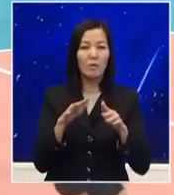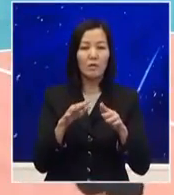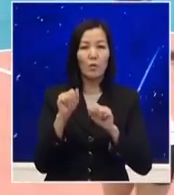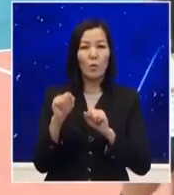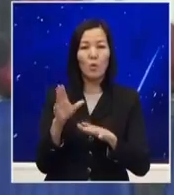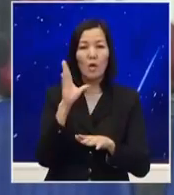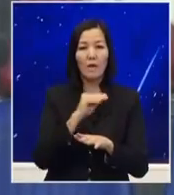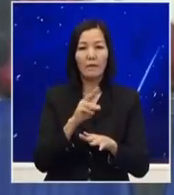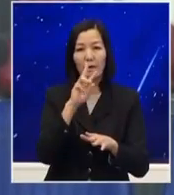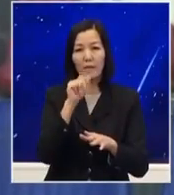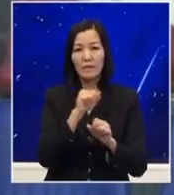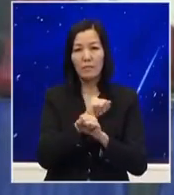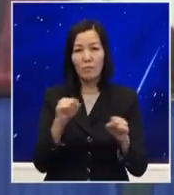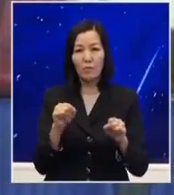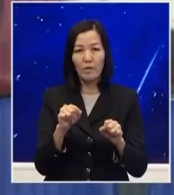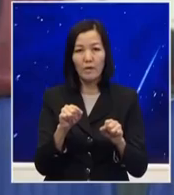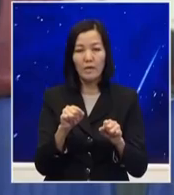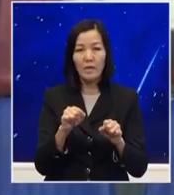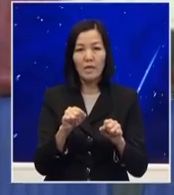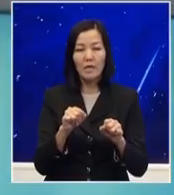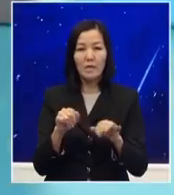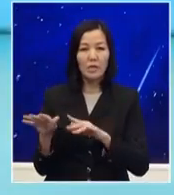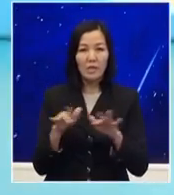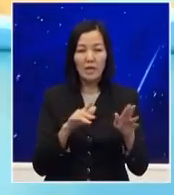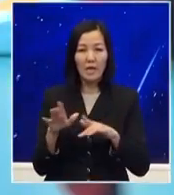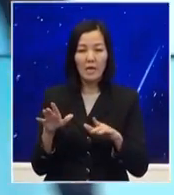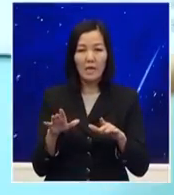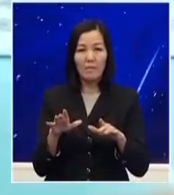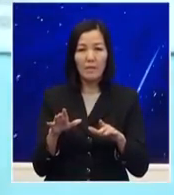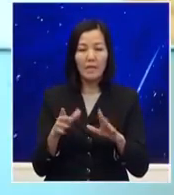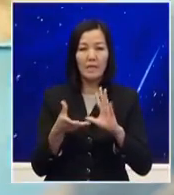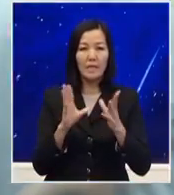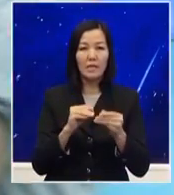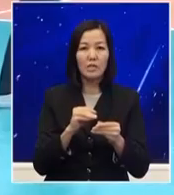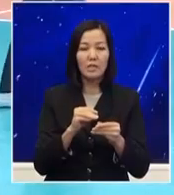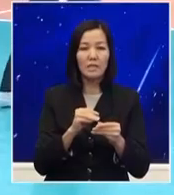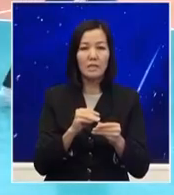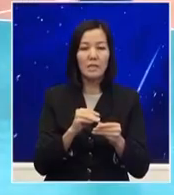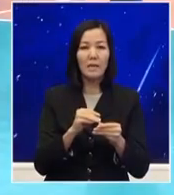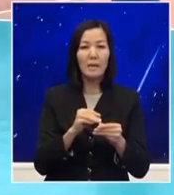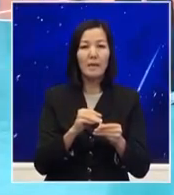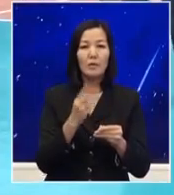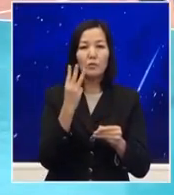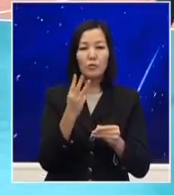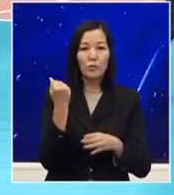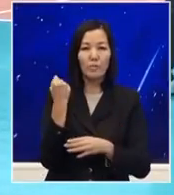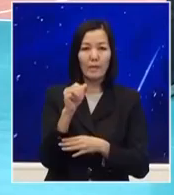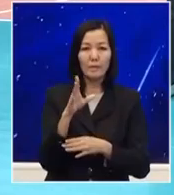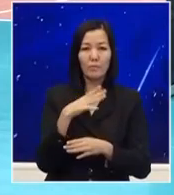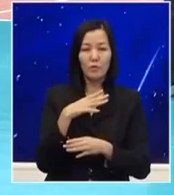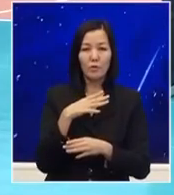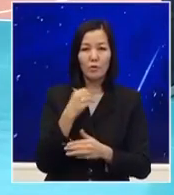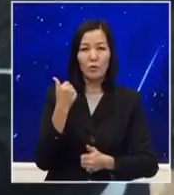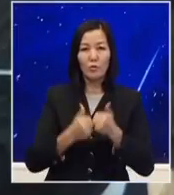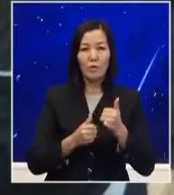қорғанды. Қателіктерге бой алдырмай, алаңда ширақ қимылдады. Нәтижесінде керек үліктерден үш сәтте де басым түсті. Бұл